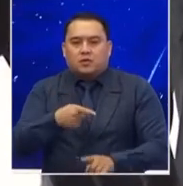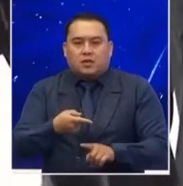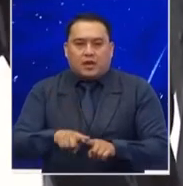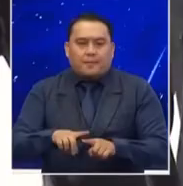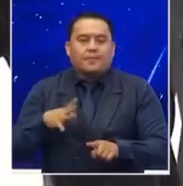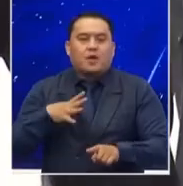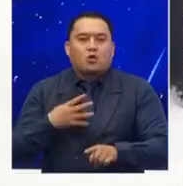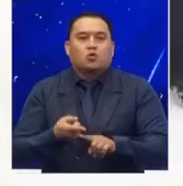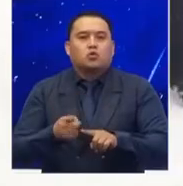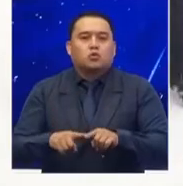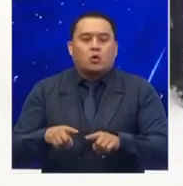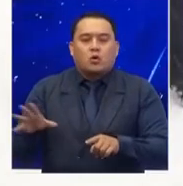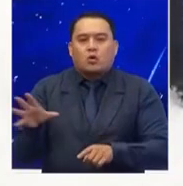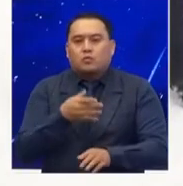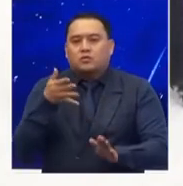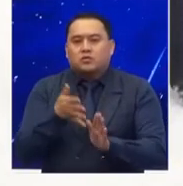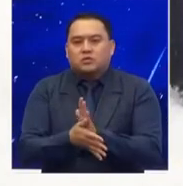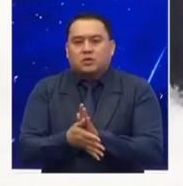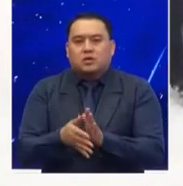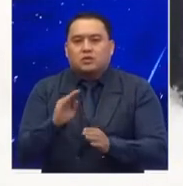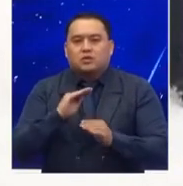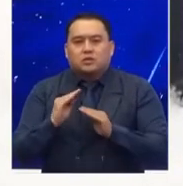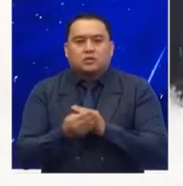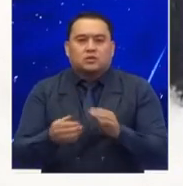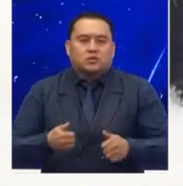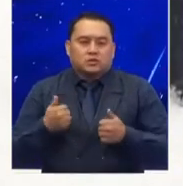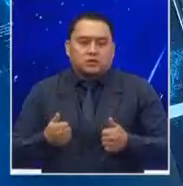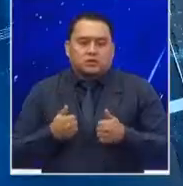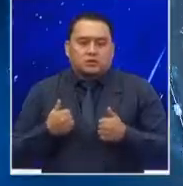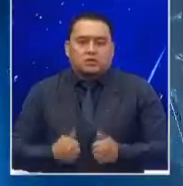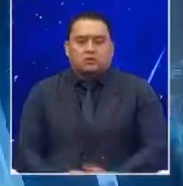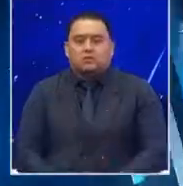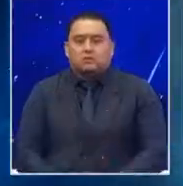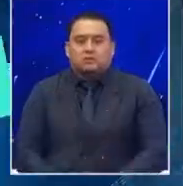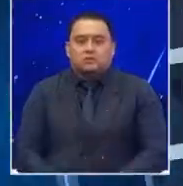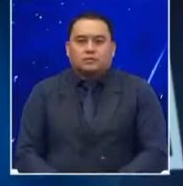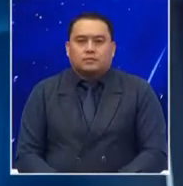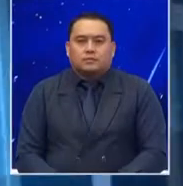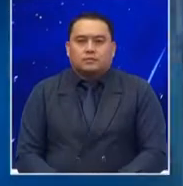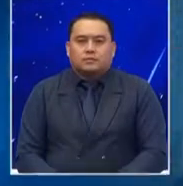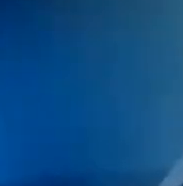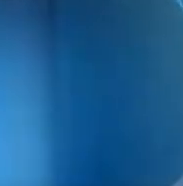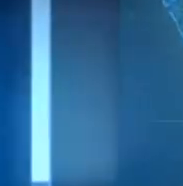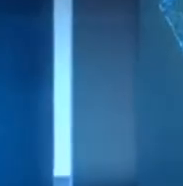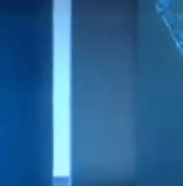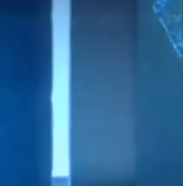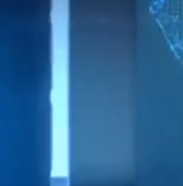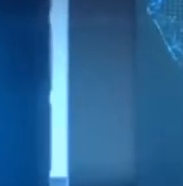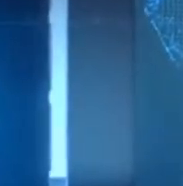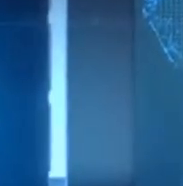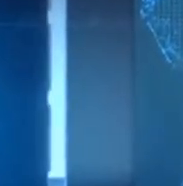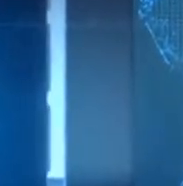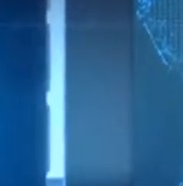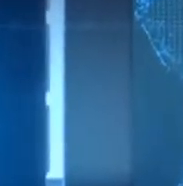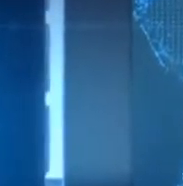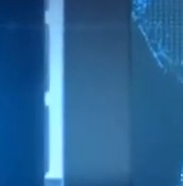мамандары көлік иелері көбіне келген шығынды айтпай жалтаруға тырысатындарын айтады. Медет Жұмабай, Абылай Құттықбай, Жетісу телеарнасы.